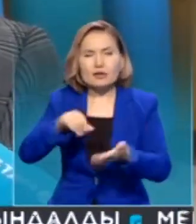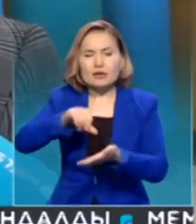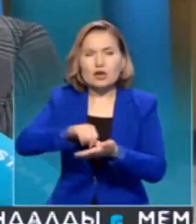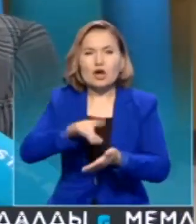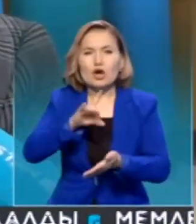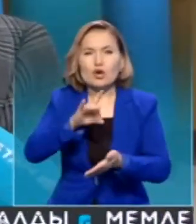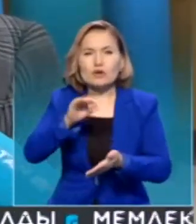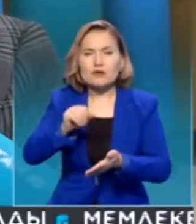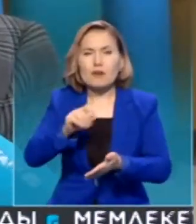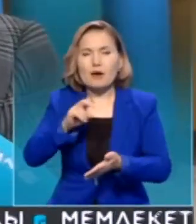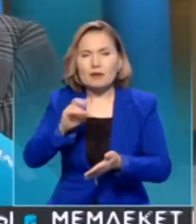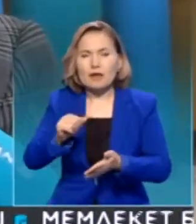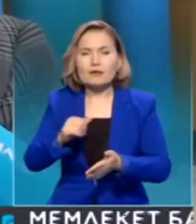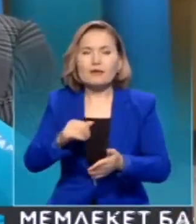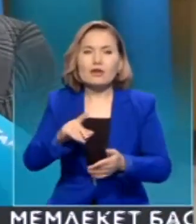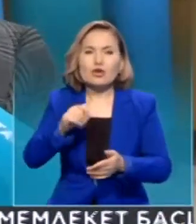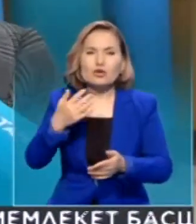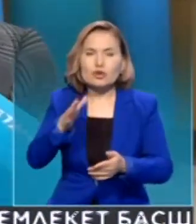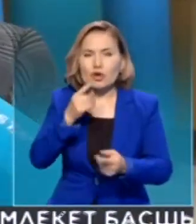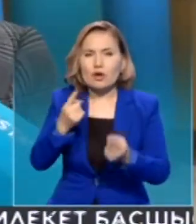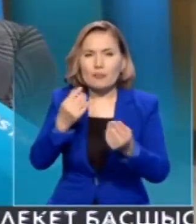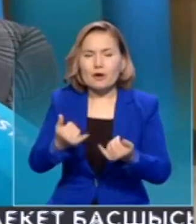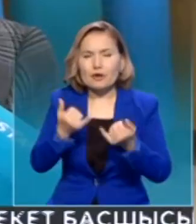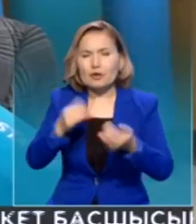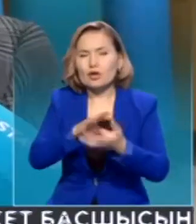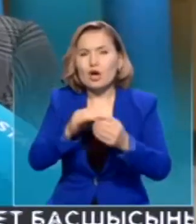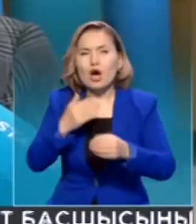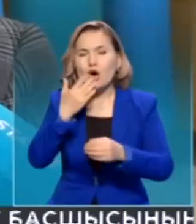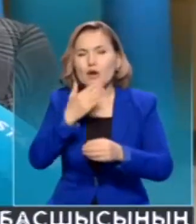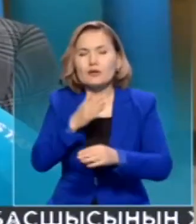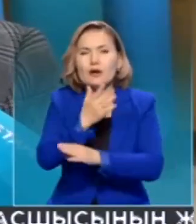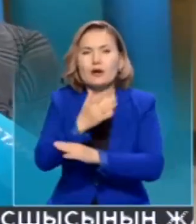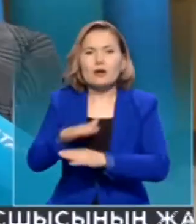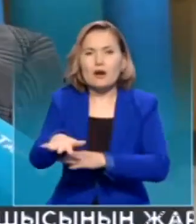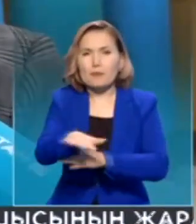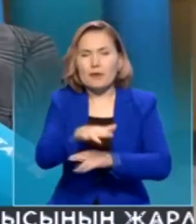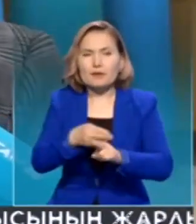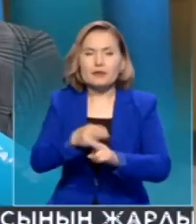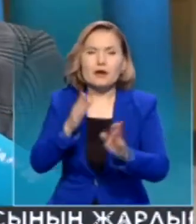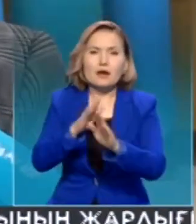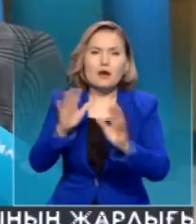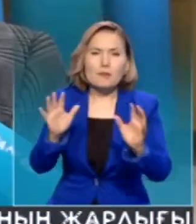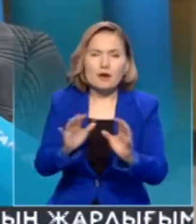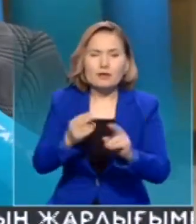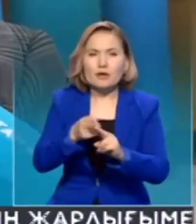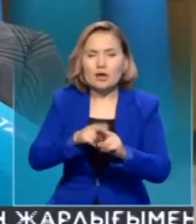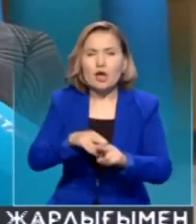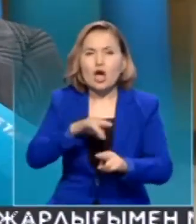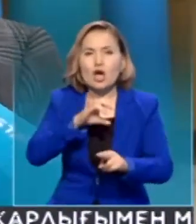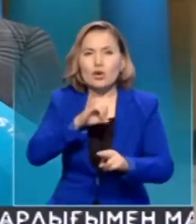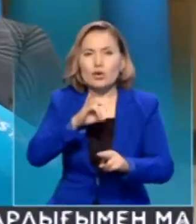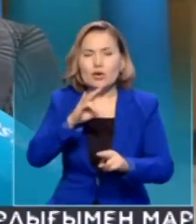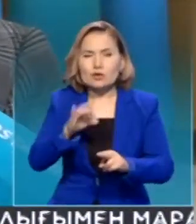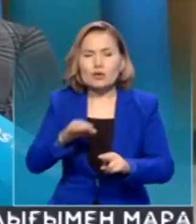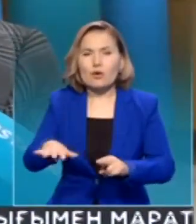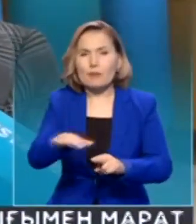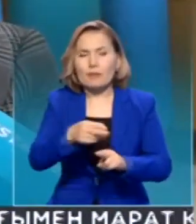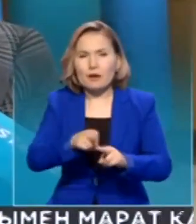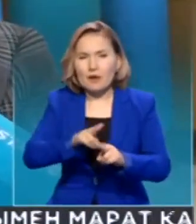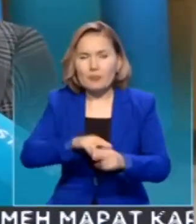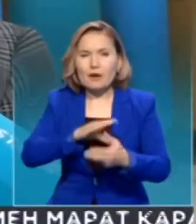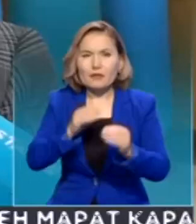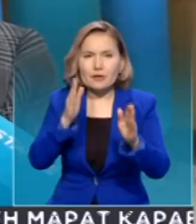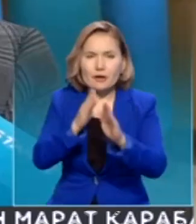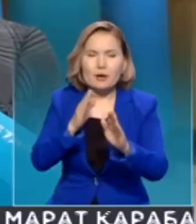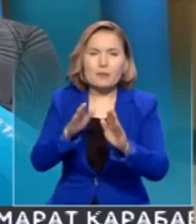аталып өтті. Қазақстанның Бурабай мемлекеттік ұлттық паркі мен Марқакөл мемлекеттік табиғи қорығын ЮНЕСКО-ның дүниежүзілік